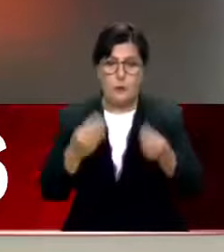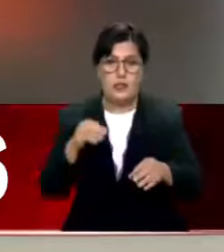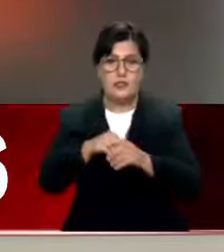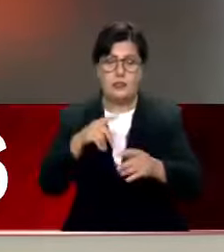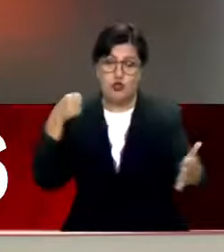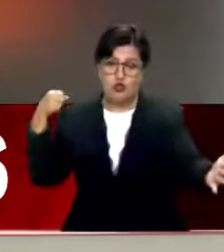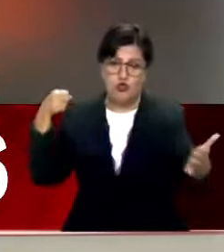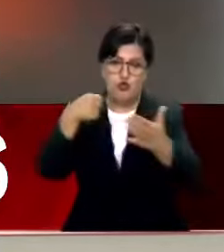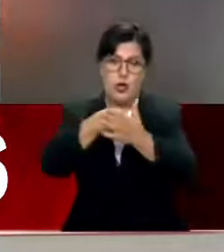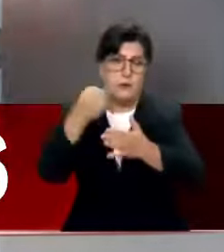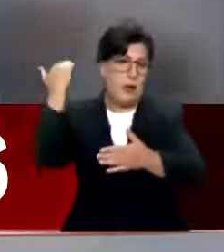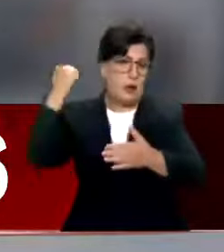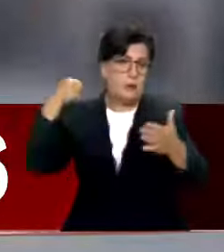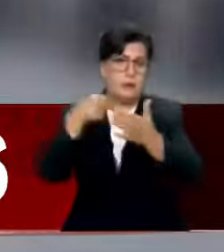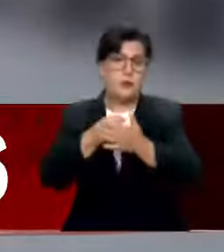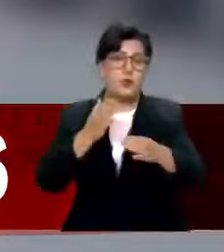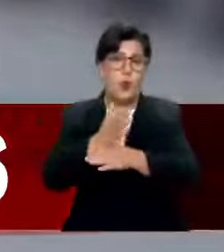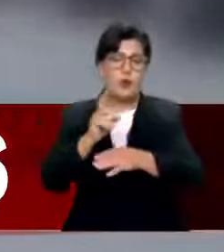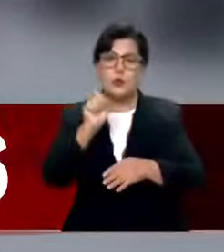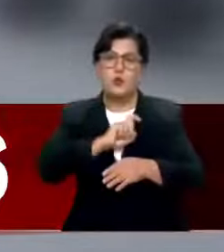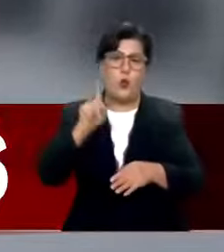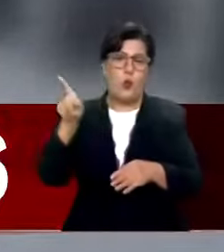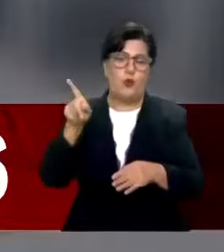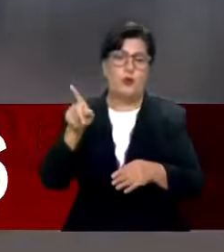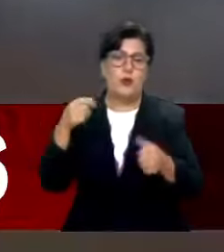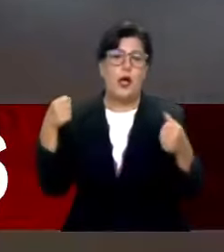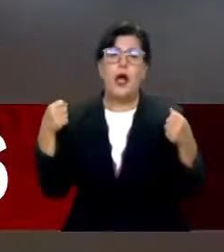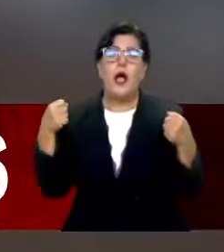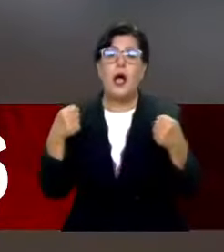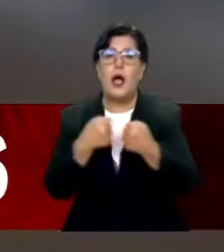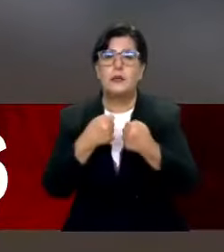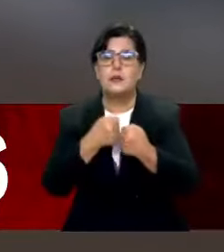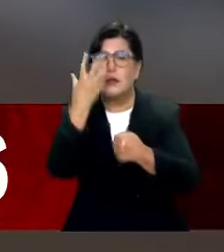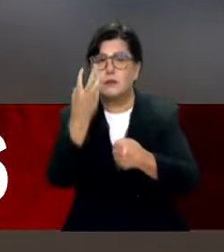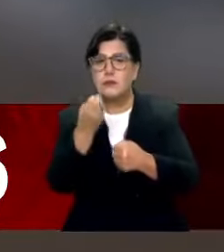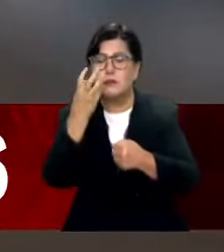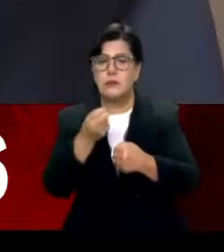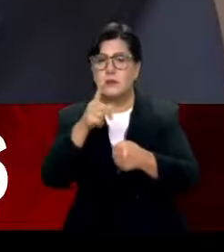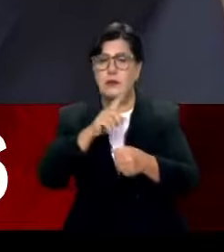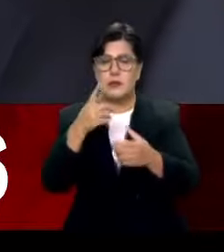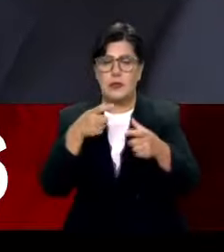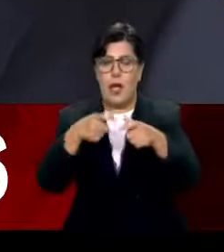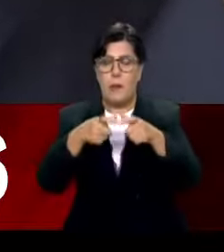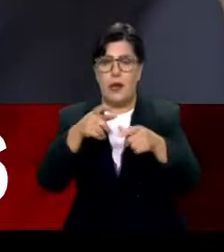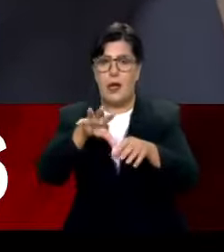Ozolina'ya çarptı. Yani asli kusurlu oydu. İddiaya göre kazayı kaydeden araç kamerasını da o aldı.